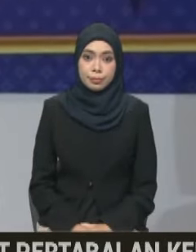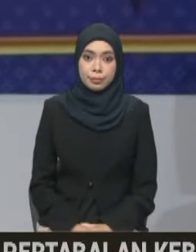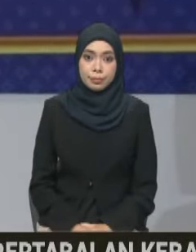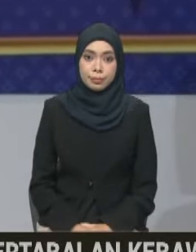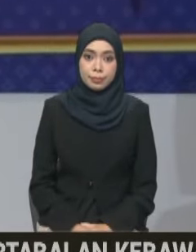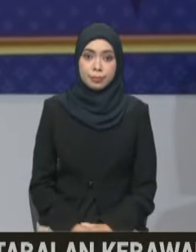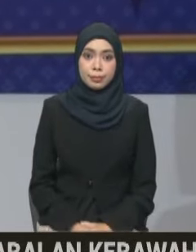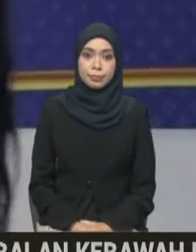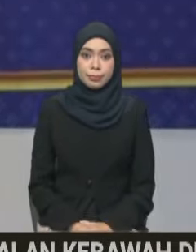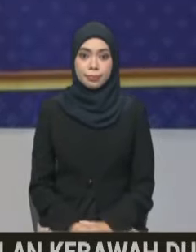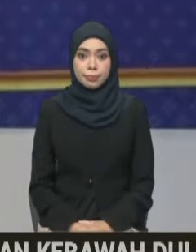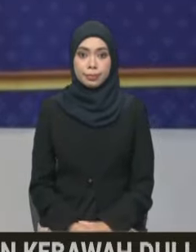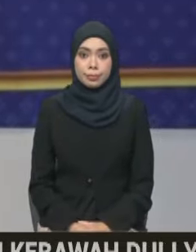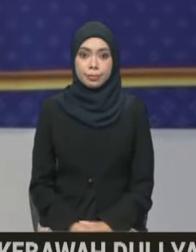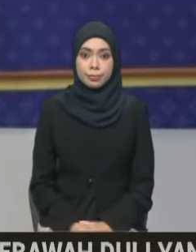Bertepuklah.